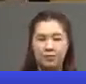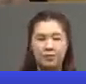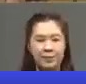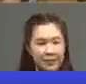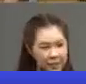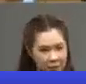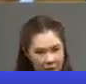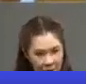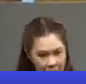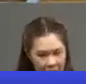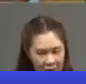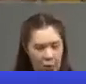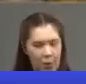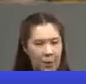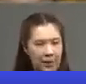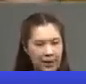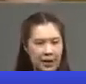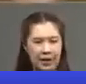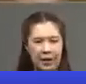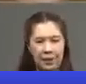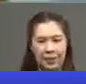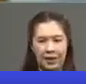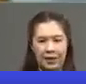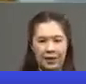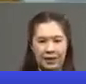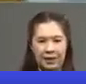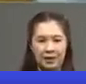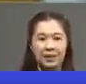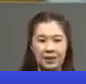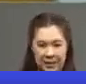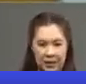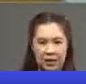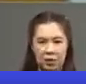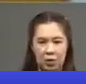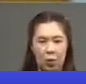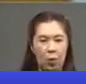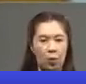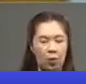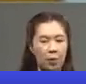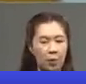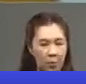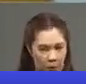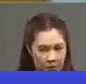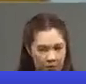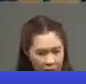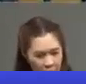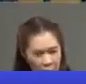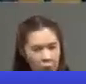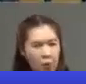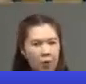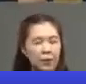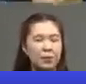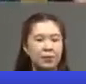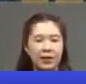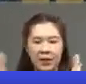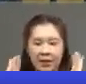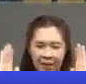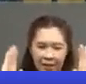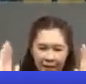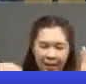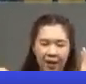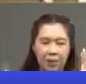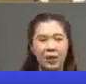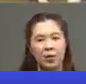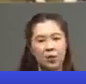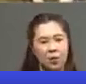ว่าการหารือเนี่ยเมื่อสักครู่นี้เนี่ยที่หาไปพูดคุยกับทางด้านของผบตรเนี่ยเป็นการนำโผลมาให้ตรวจ